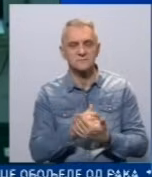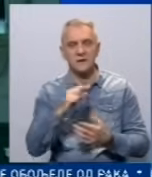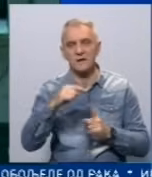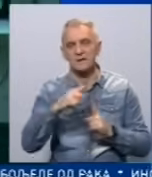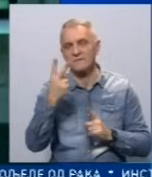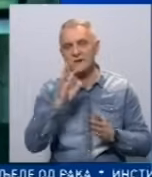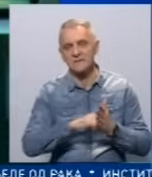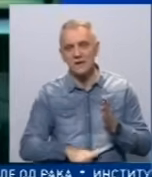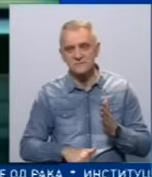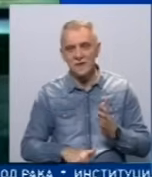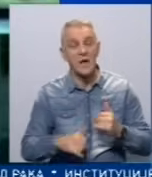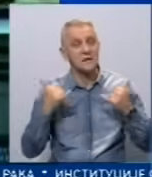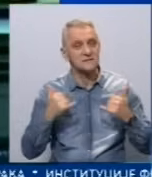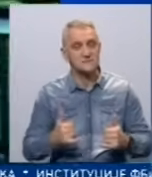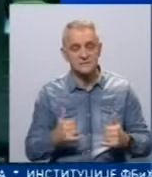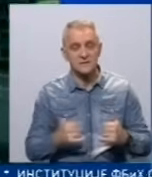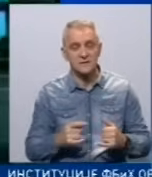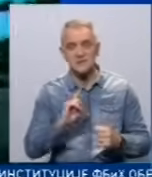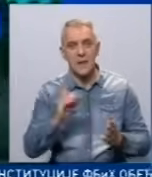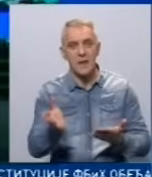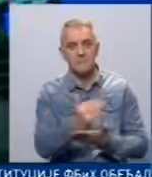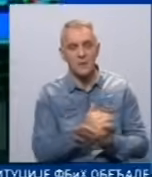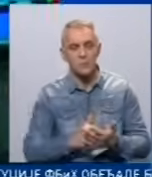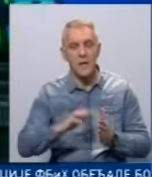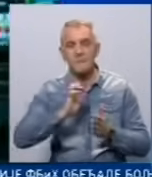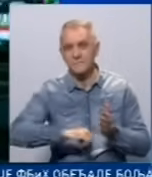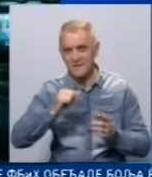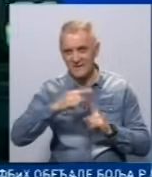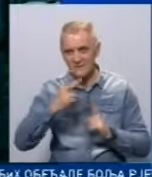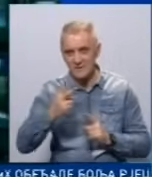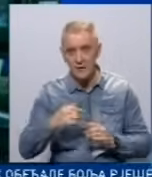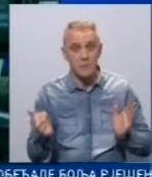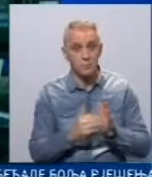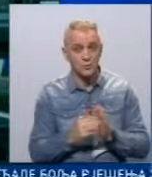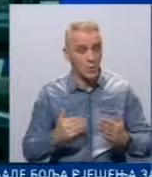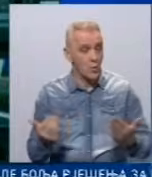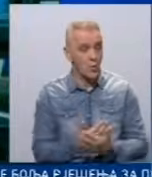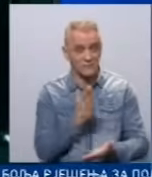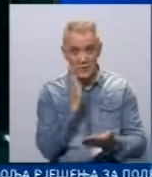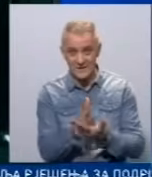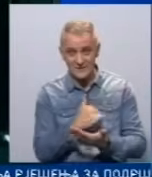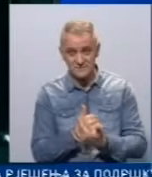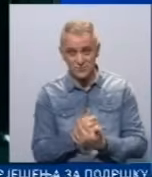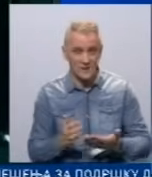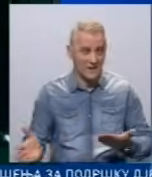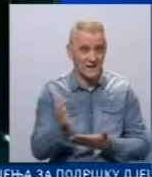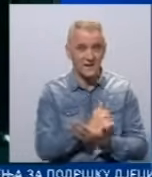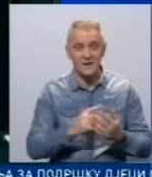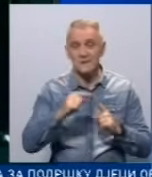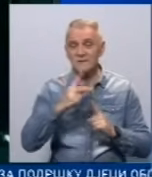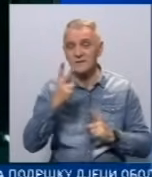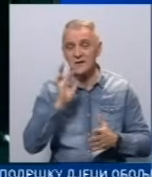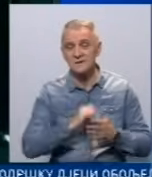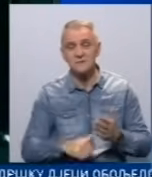RTV takse. Trenutno se ne prikuplja pretplata. Za potrebu za novim modelom raspodjele ubiranja RTV takse,